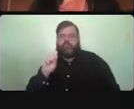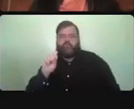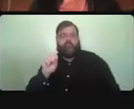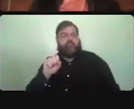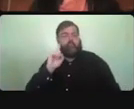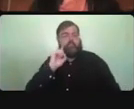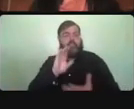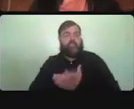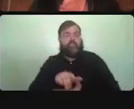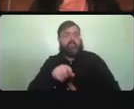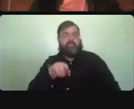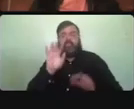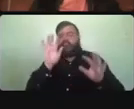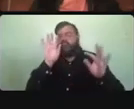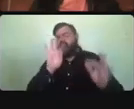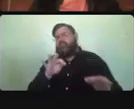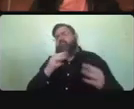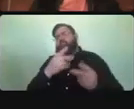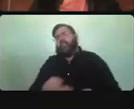alizungumzia.